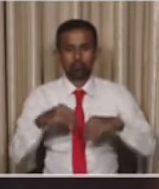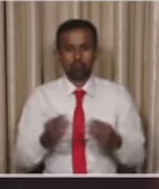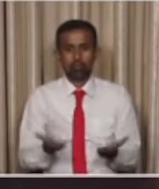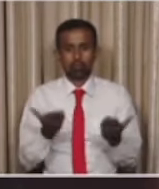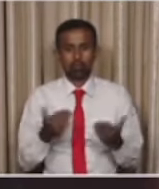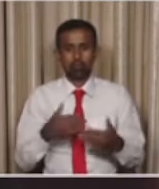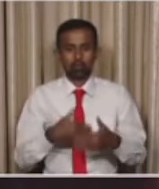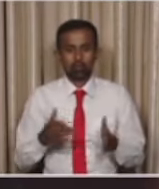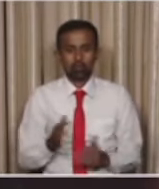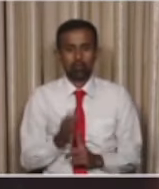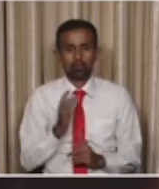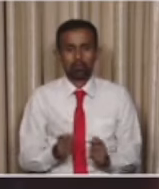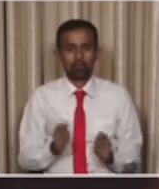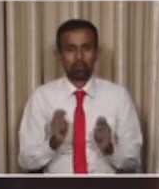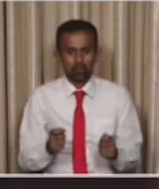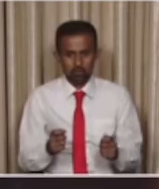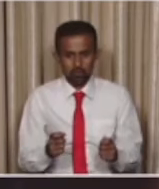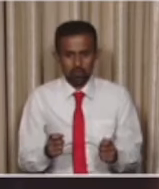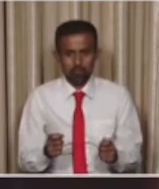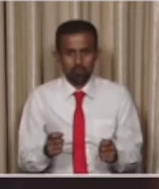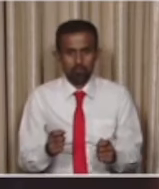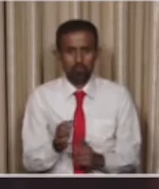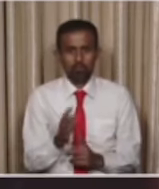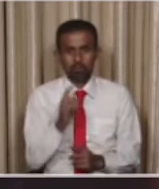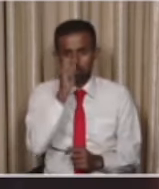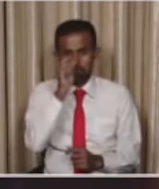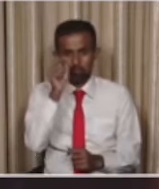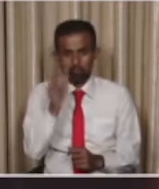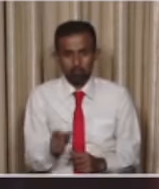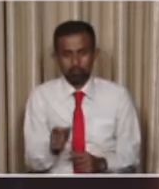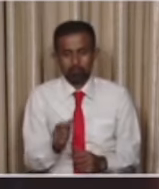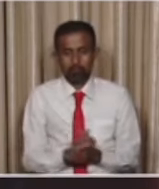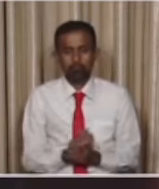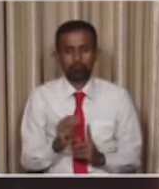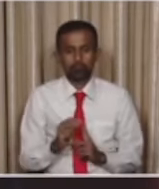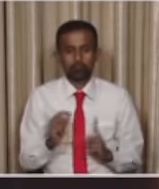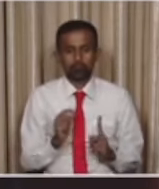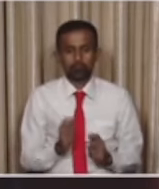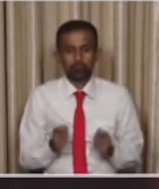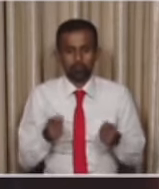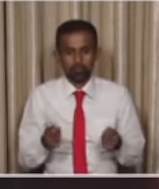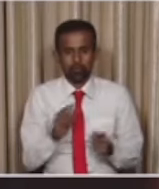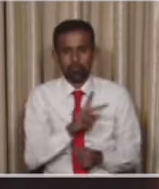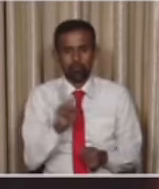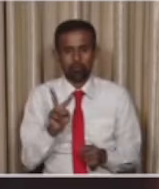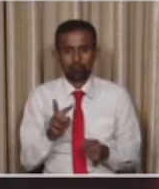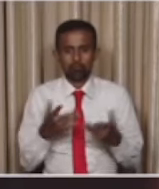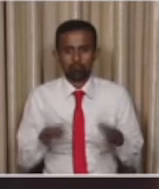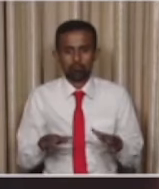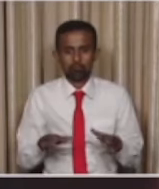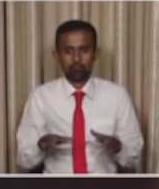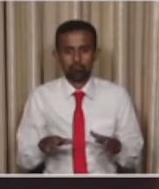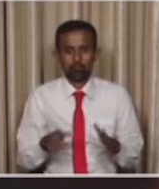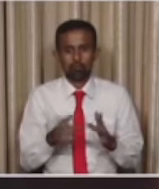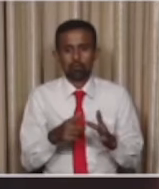තමයි දැන් කැබිනට් එකට ජනාධිපතිතුමා ගිහිල්ලා තියෙන්නේ ජනාධිපතිතුමා පාර්ලිමේන්තුවට ගෙනල්ලා 22 තියලා